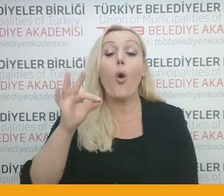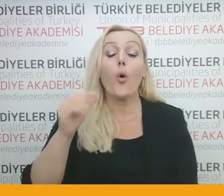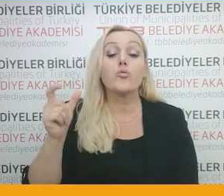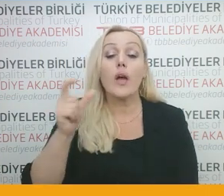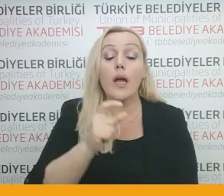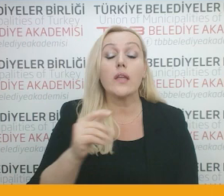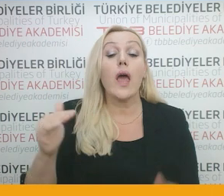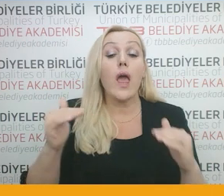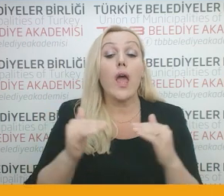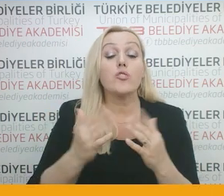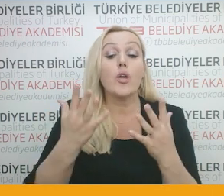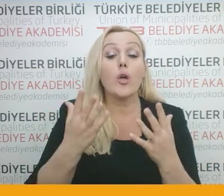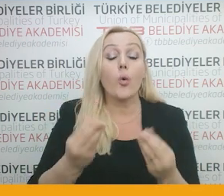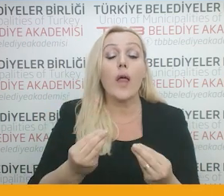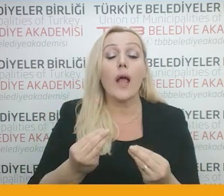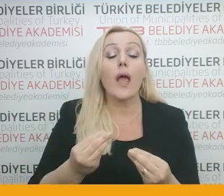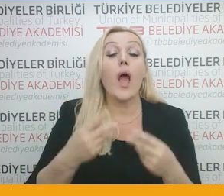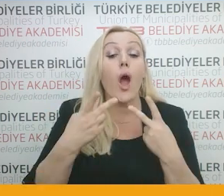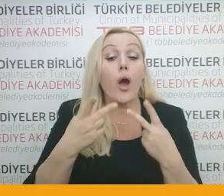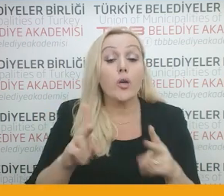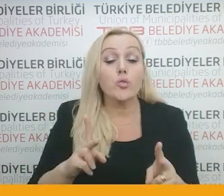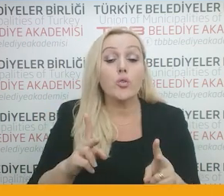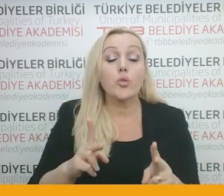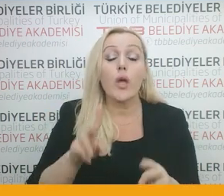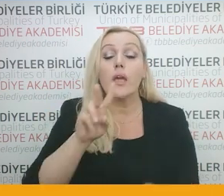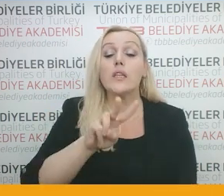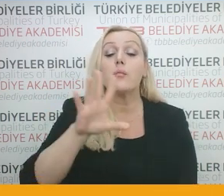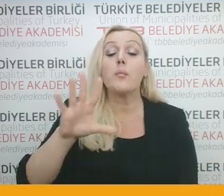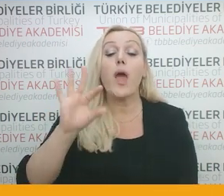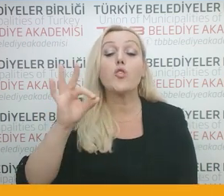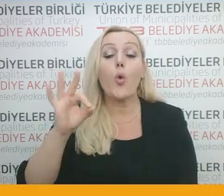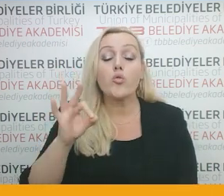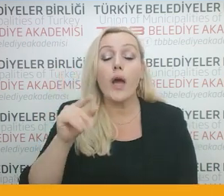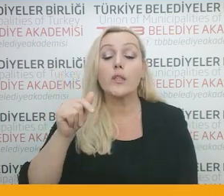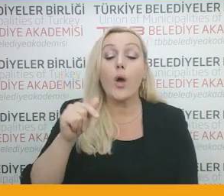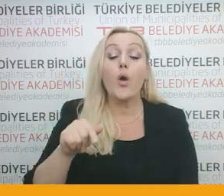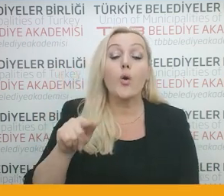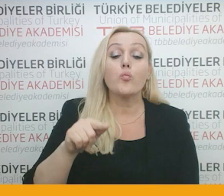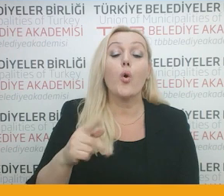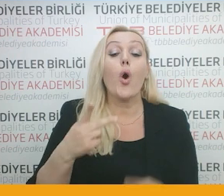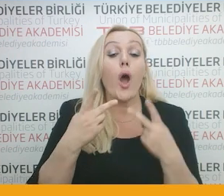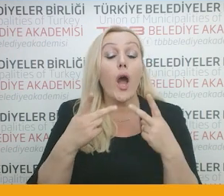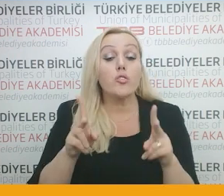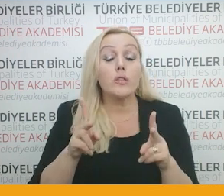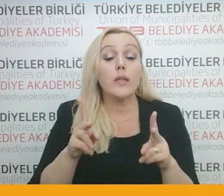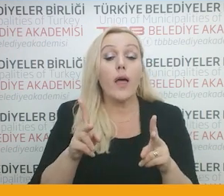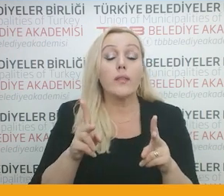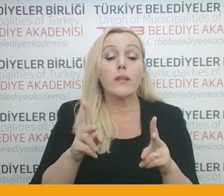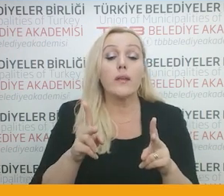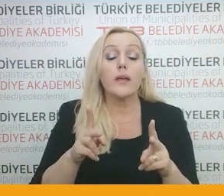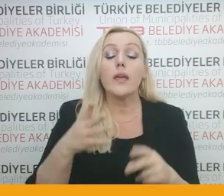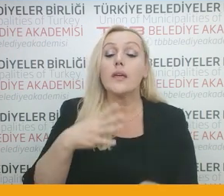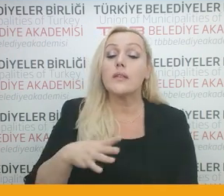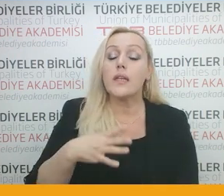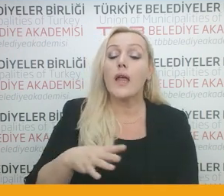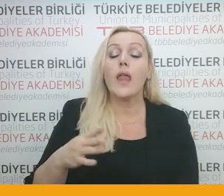eşik değerler, parasal limitler açıklanıyor. Bu yılda 25 Ocak'ta bu limitler açıklandı.